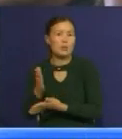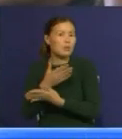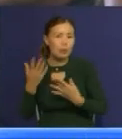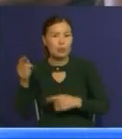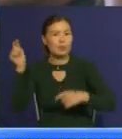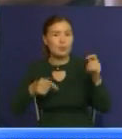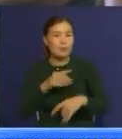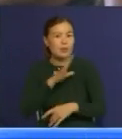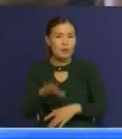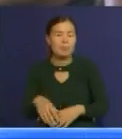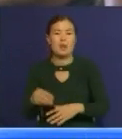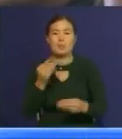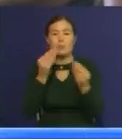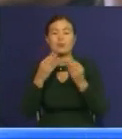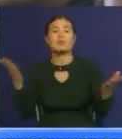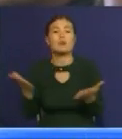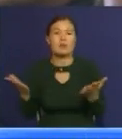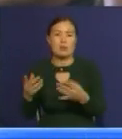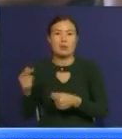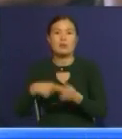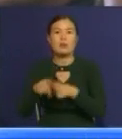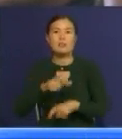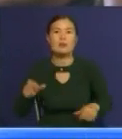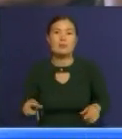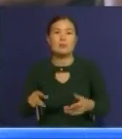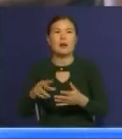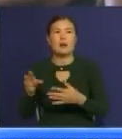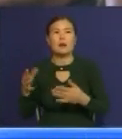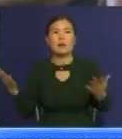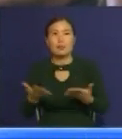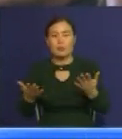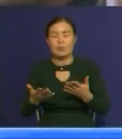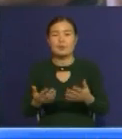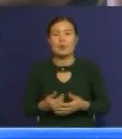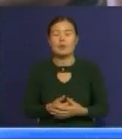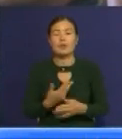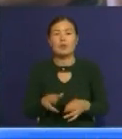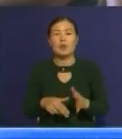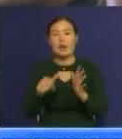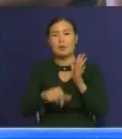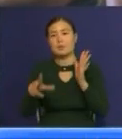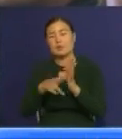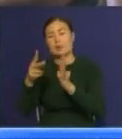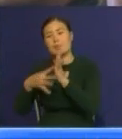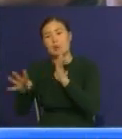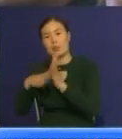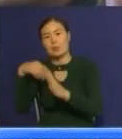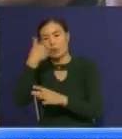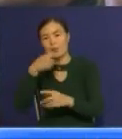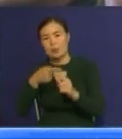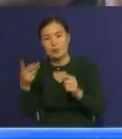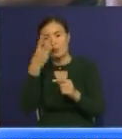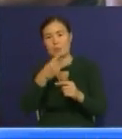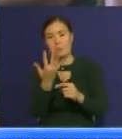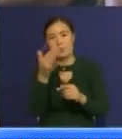жауын болған жоқ, мына кәсіпкерлер малдарын қырып алмай ма? Баяғы 68 мен 69-дың ішінде